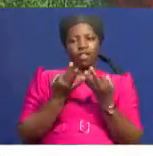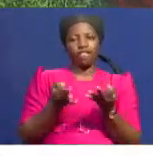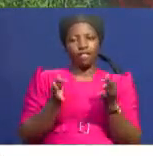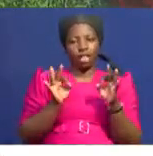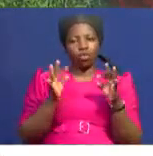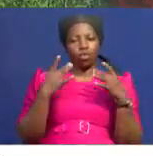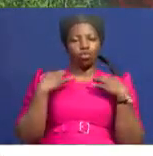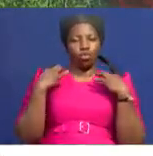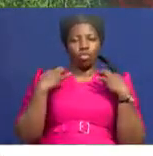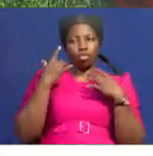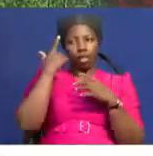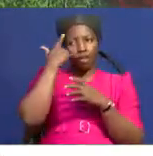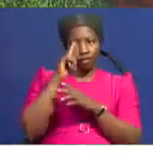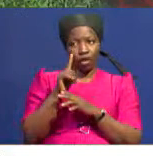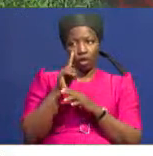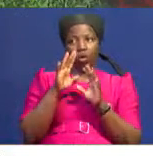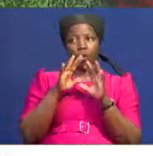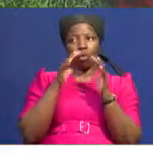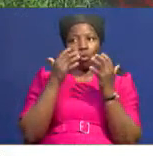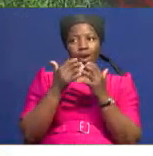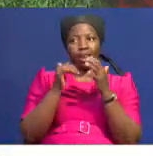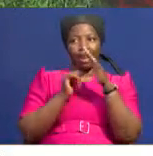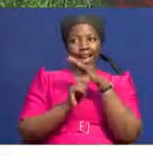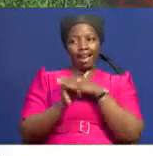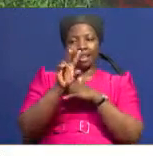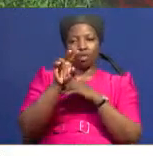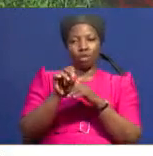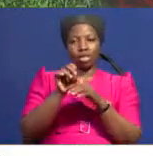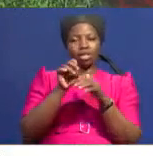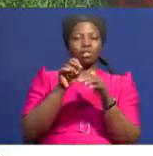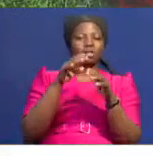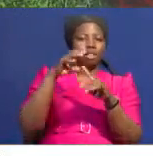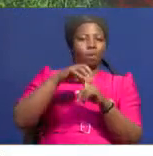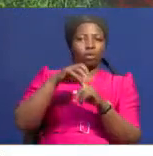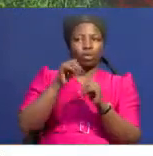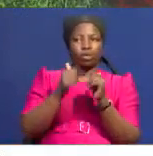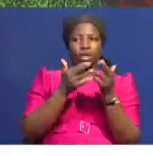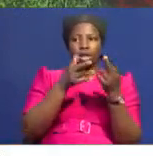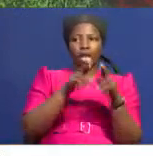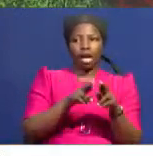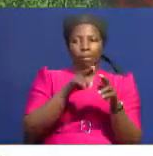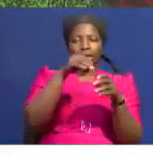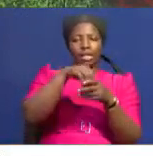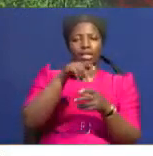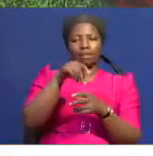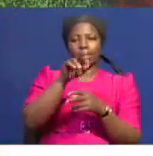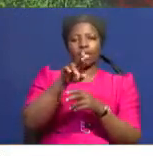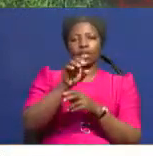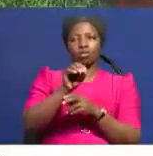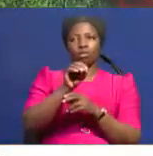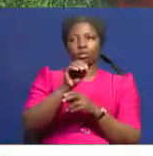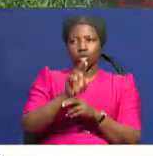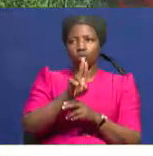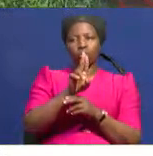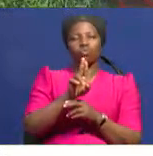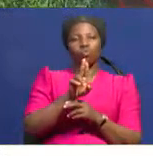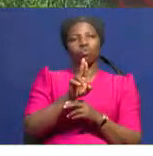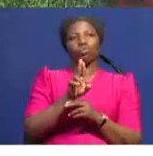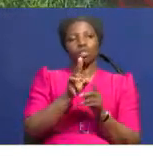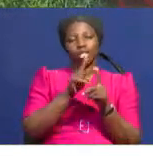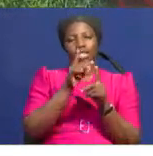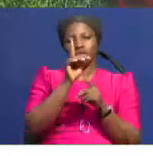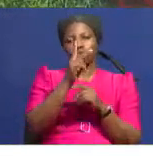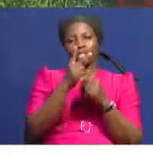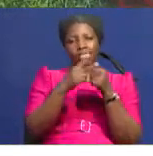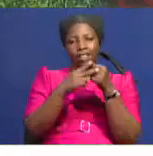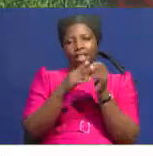ya mashindano ya riadha ya dunia yatakayoandaliwa jijini Lima, Peru baina ya tarehe 27 na 31 mwezi huu.